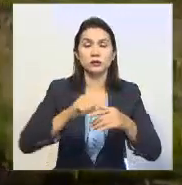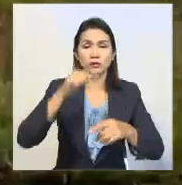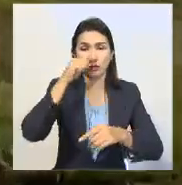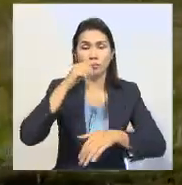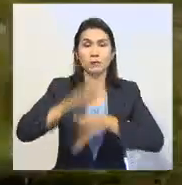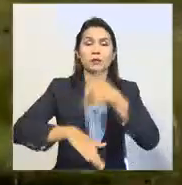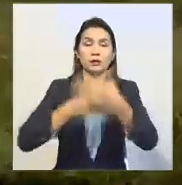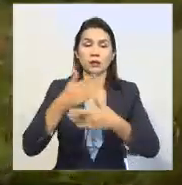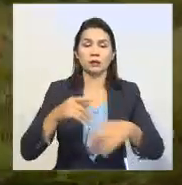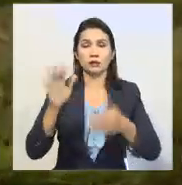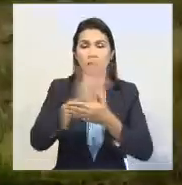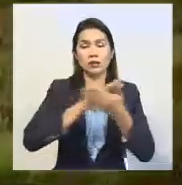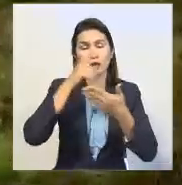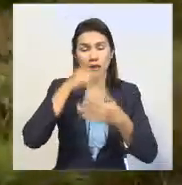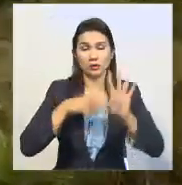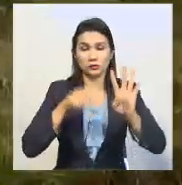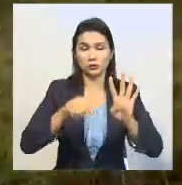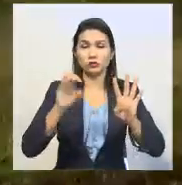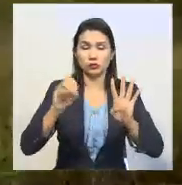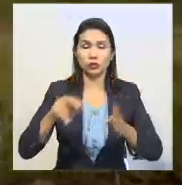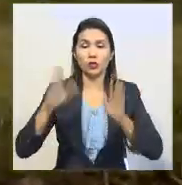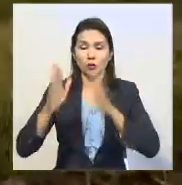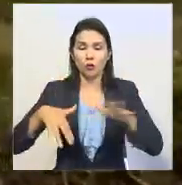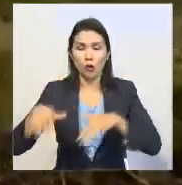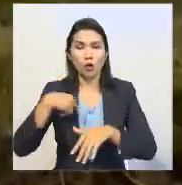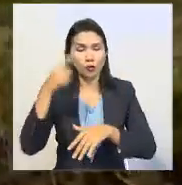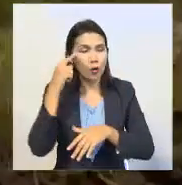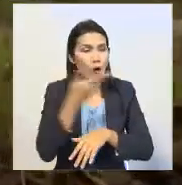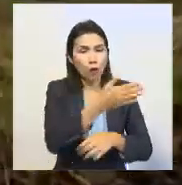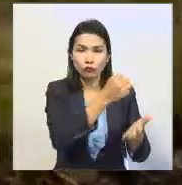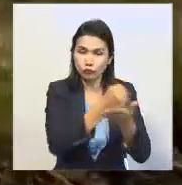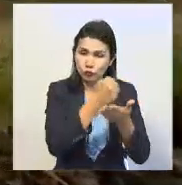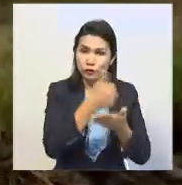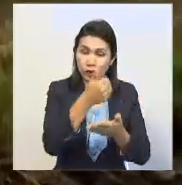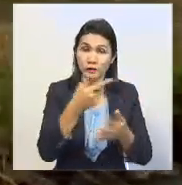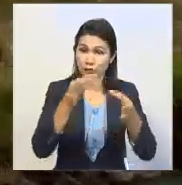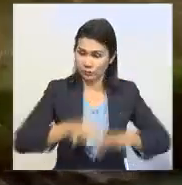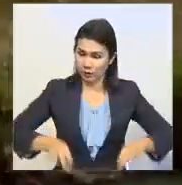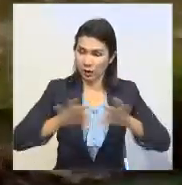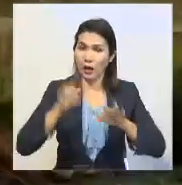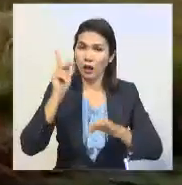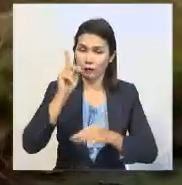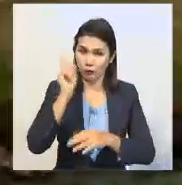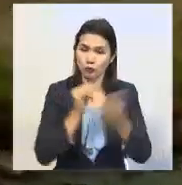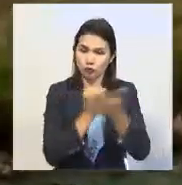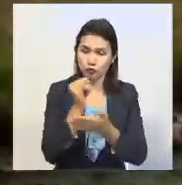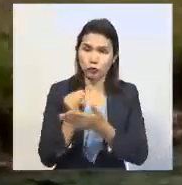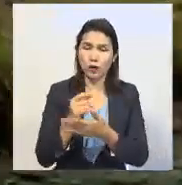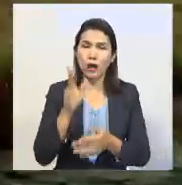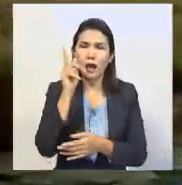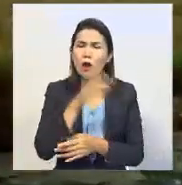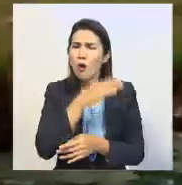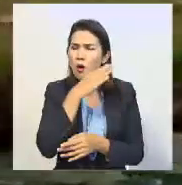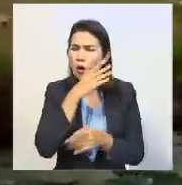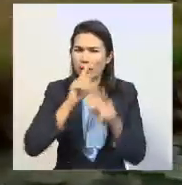ด์ 4.0 เป็นที่พึ่งของประชาชนอย่างแท้จริงและประชาสัมพันธ์ข่าวสารที่ถูกต้องแก้ไขปัญหาข่าวปลอมห